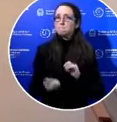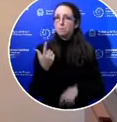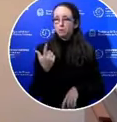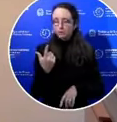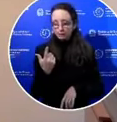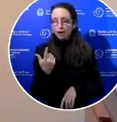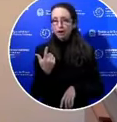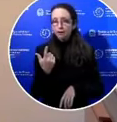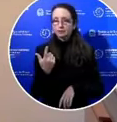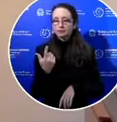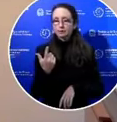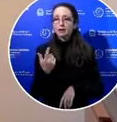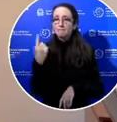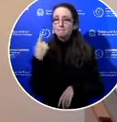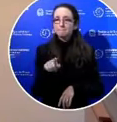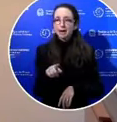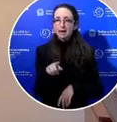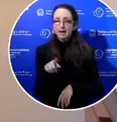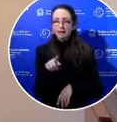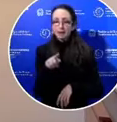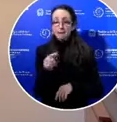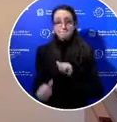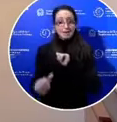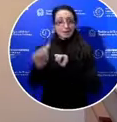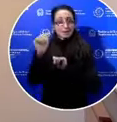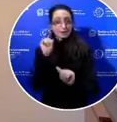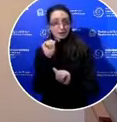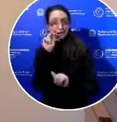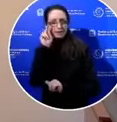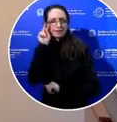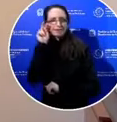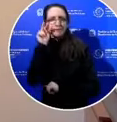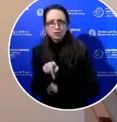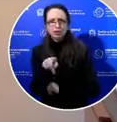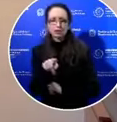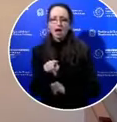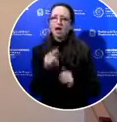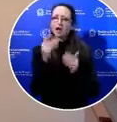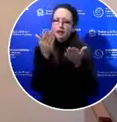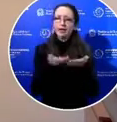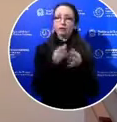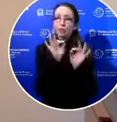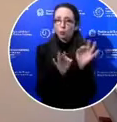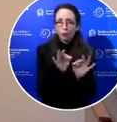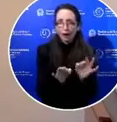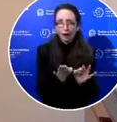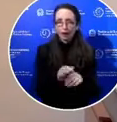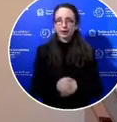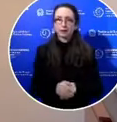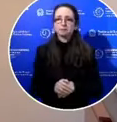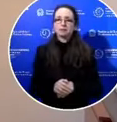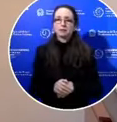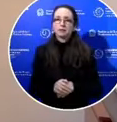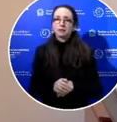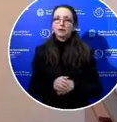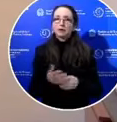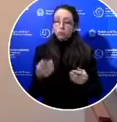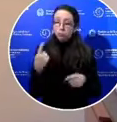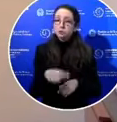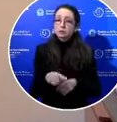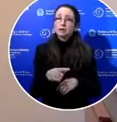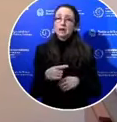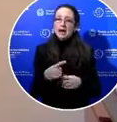di prevenzione, intercettazione precoce e presa in carico. In termini di prevenzione, il 5° piano tende a rafforzare